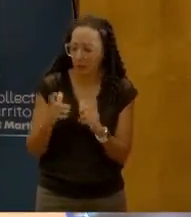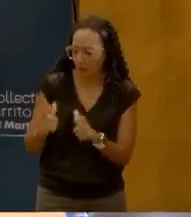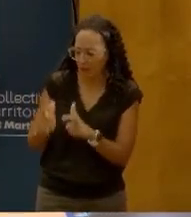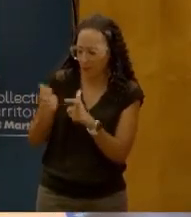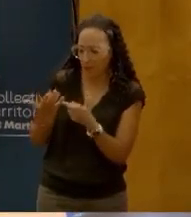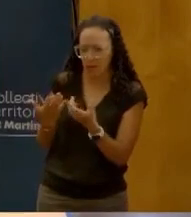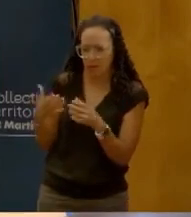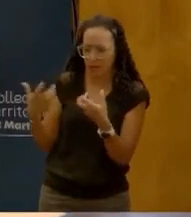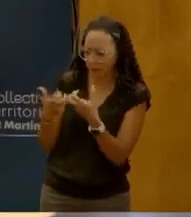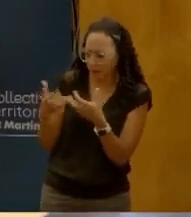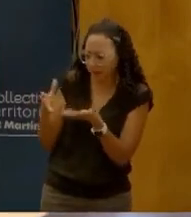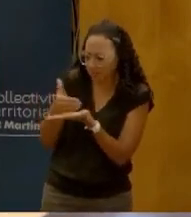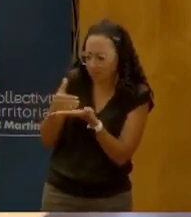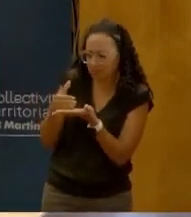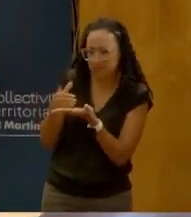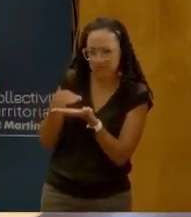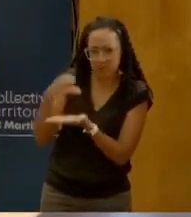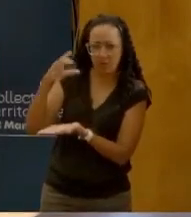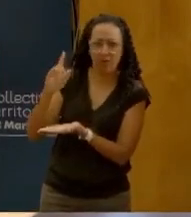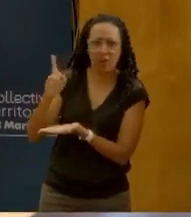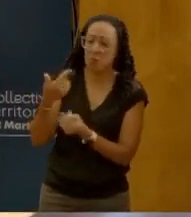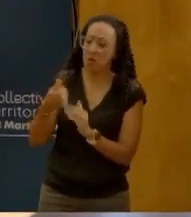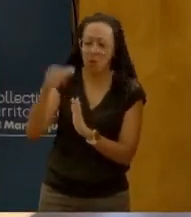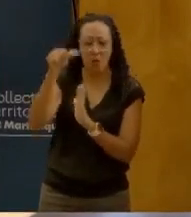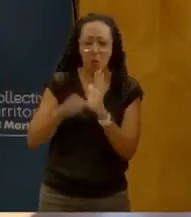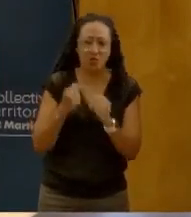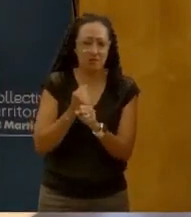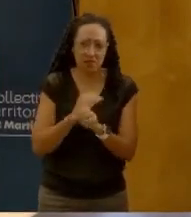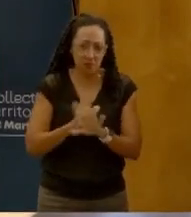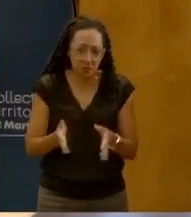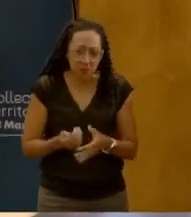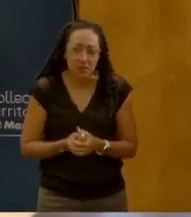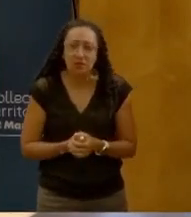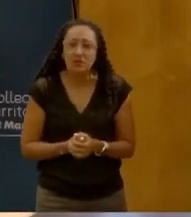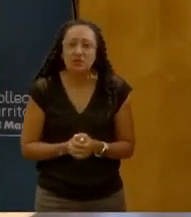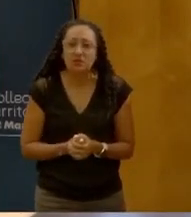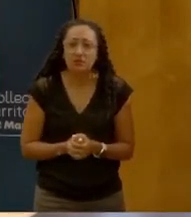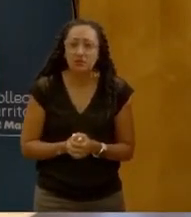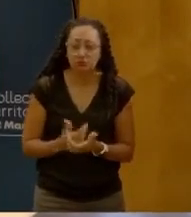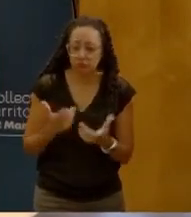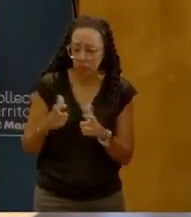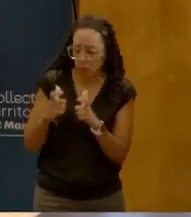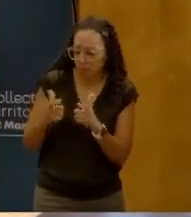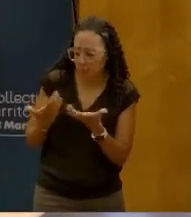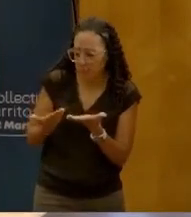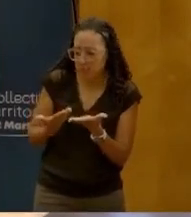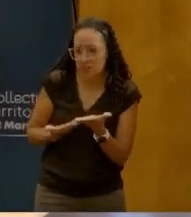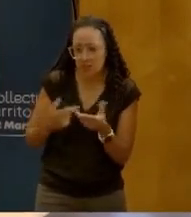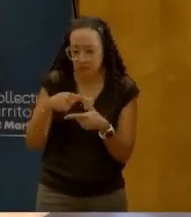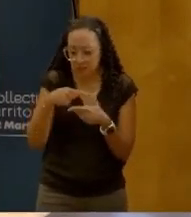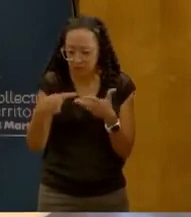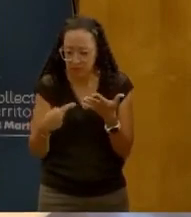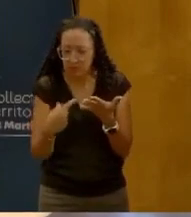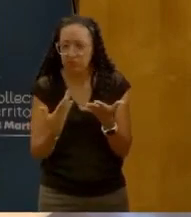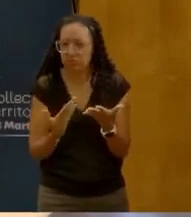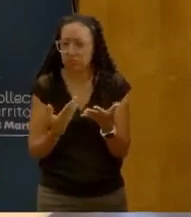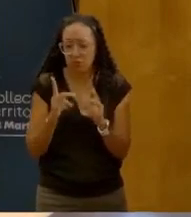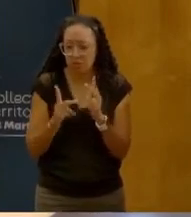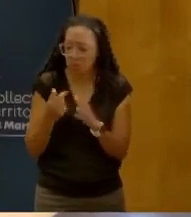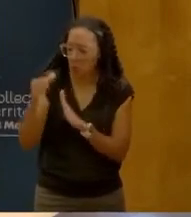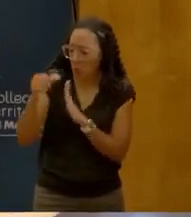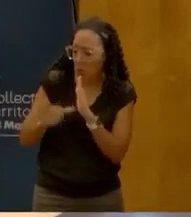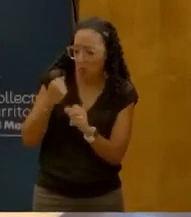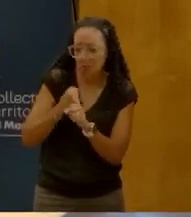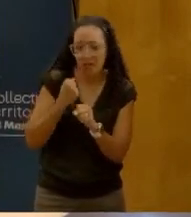Je suis persuadé, il y a peut-être un mois de travail là. Avec des entreprises très au point, il y a un mois de travail et au